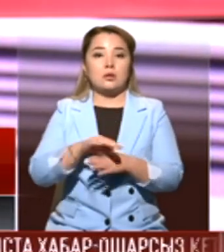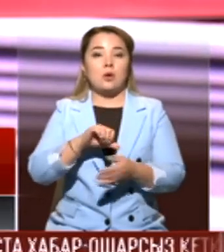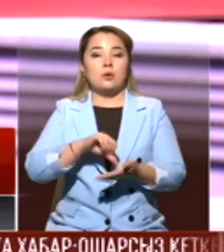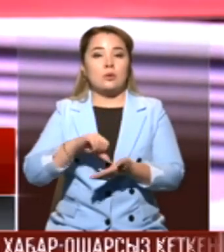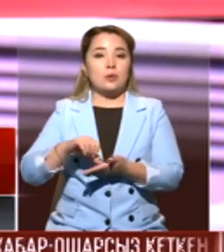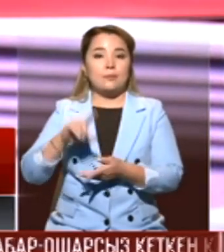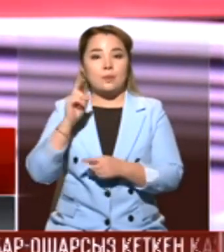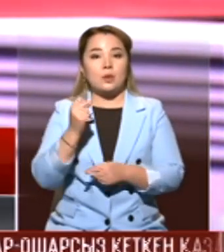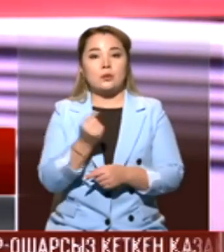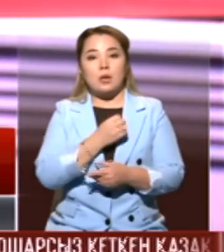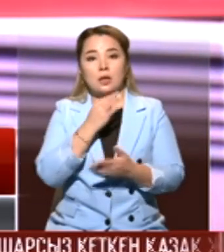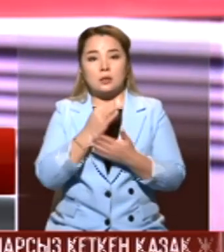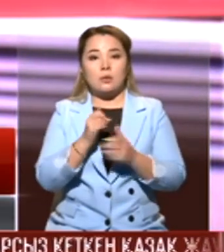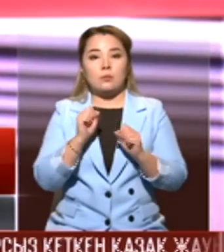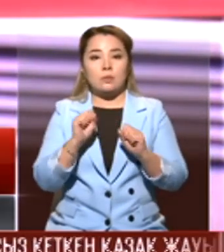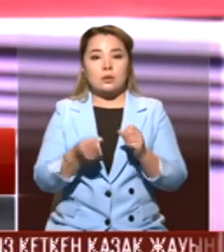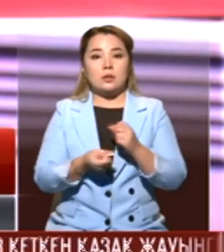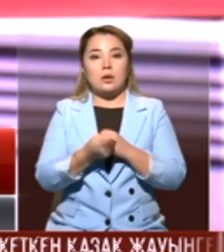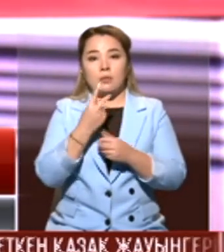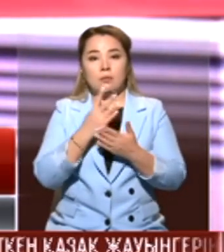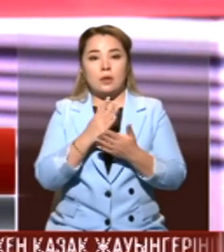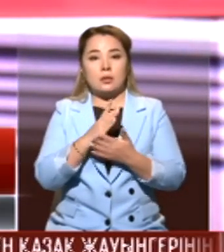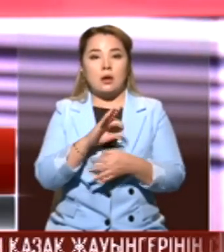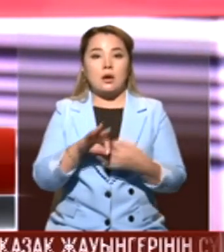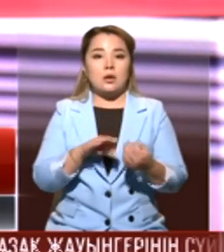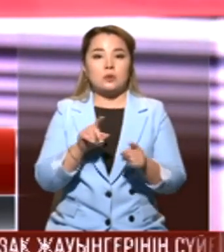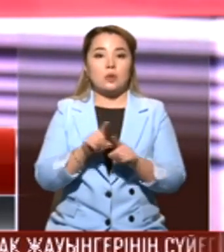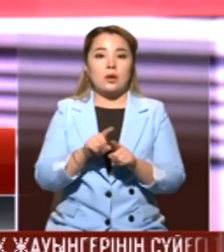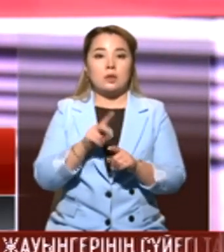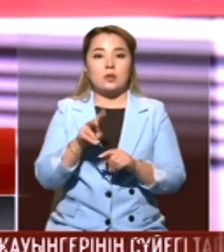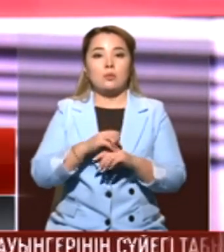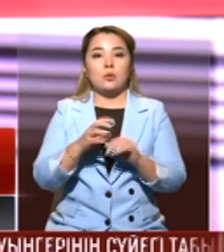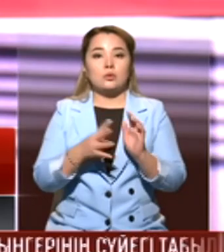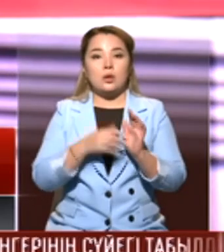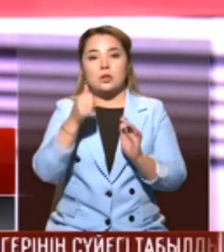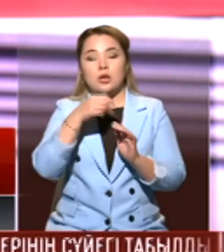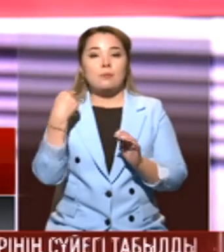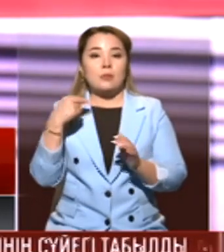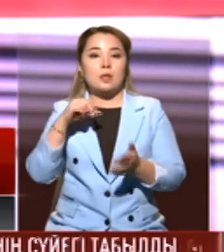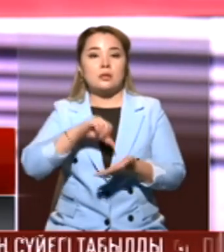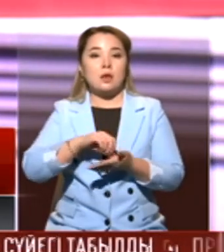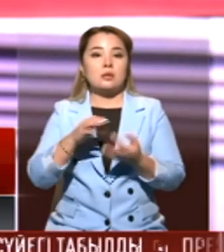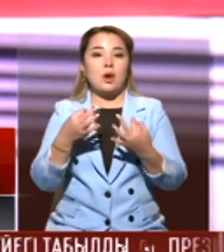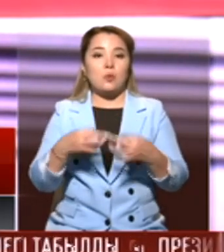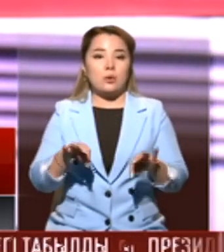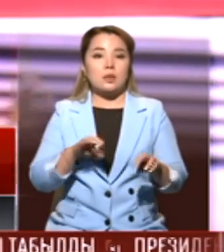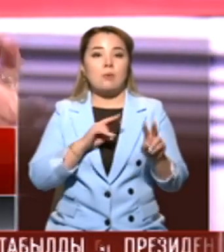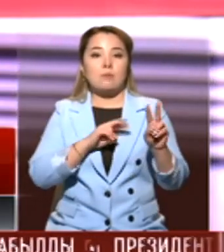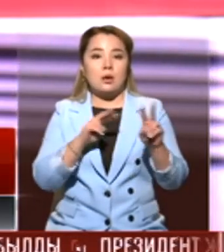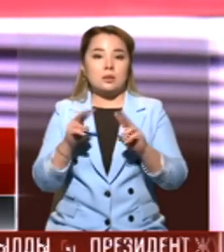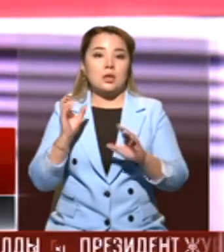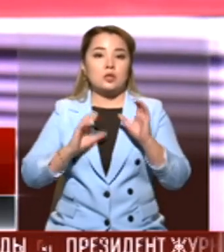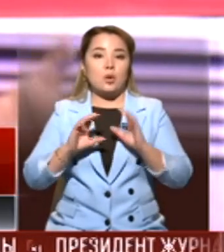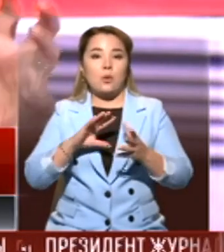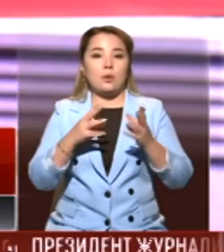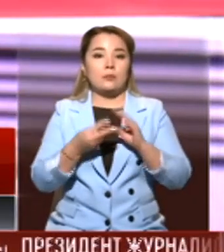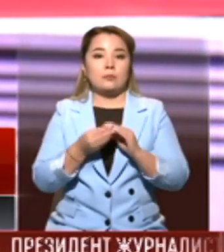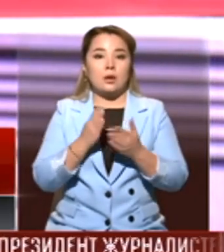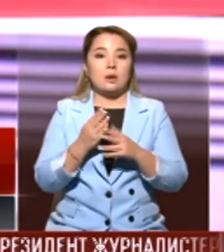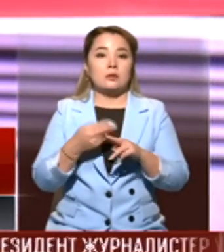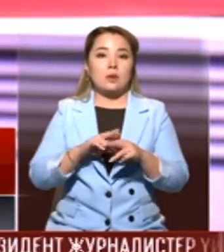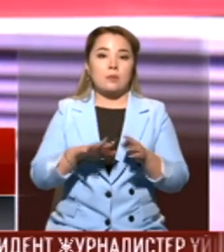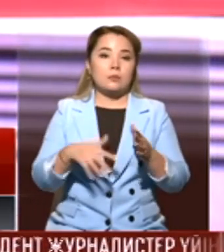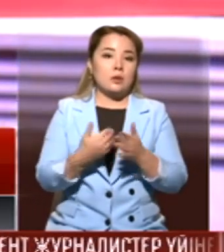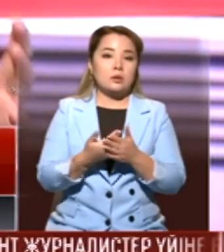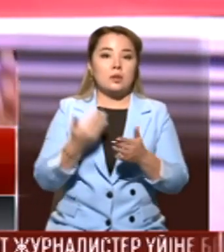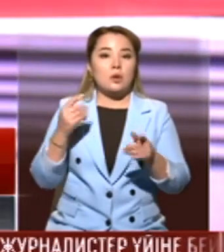өкініші болған шығар, мүмкін ішінде бір қыжылы болған шығар, бірақ бір артықшылығын айту керек, 2019 жылы президент сайлауы ол кезде тәуелсіз бақылаушылардың институты қалыптасты. Бұл болған дейін